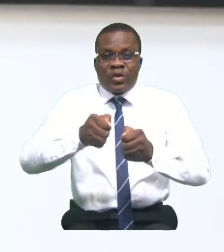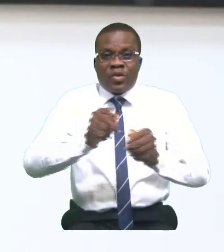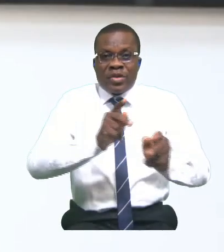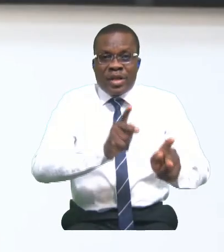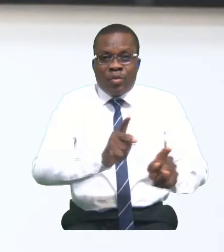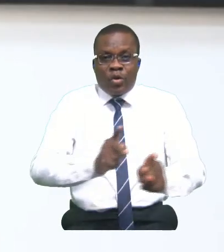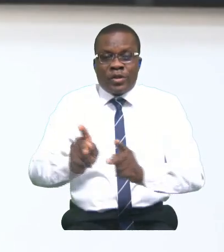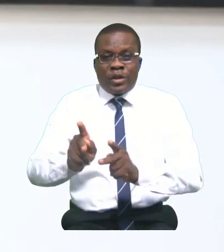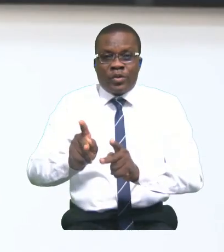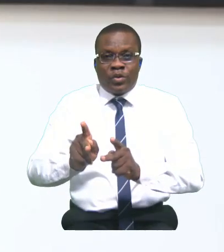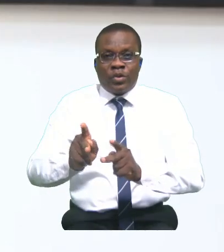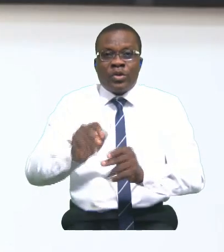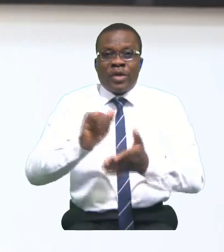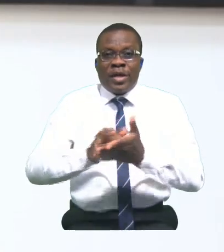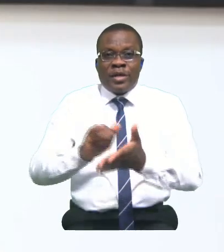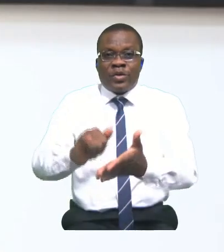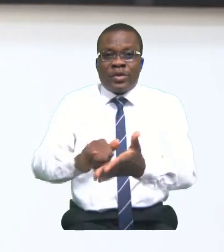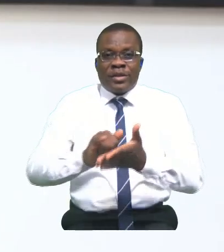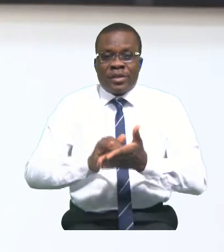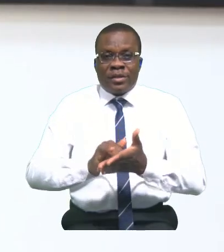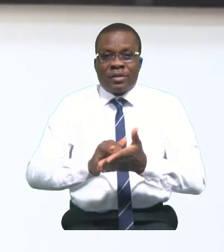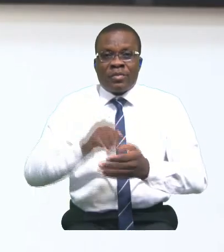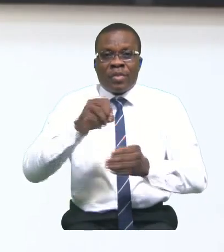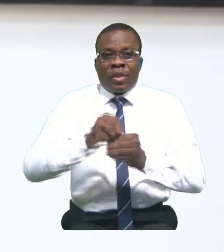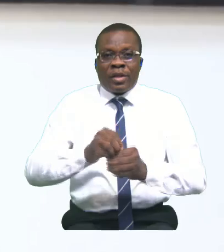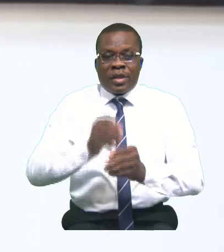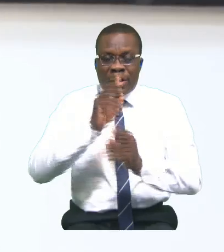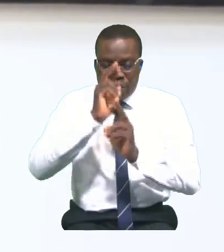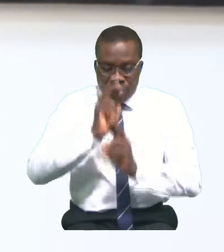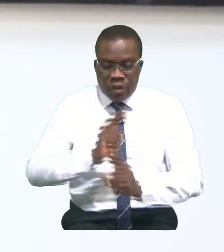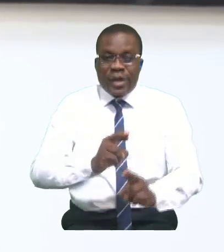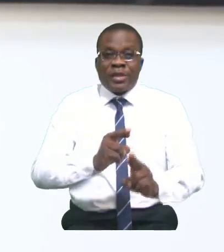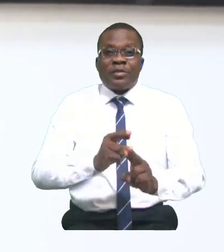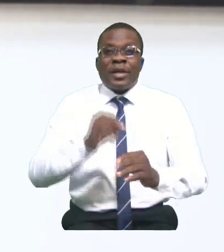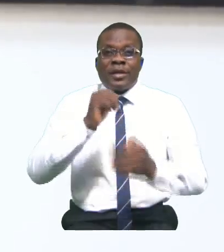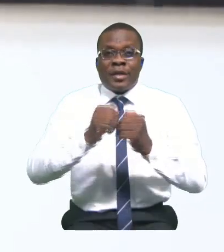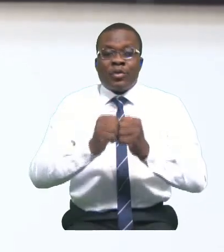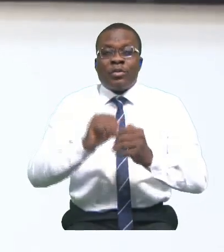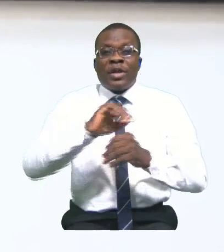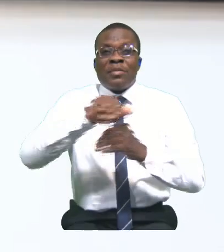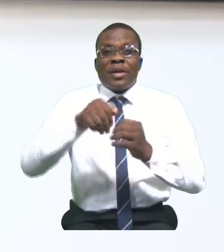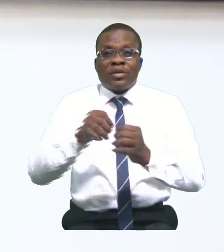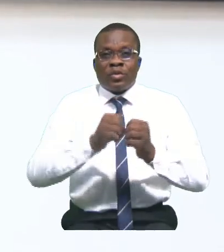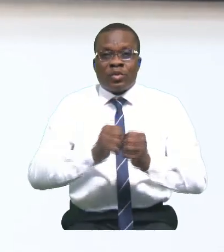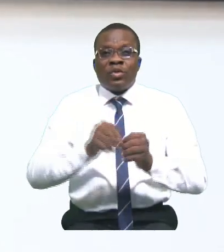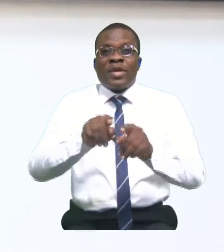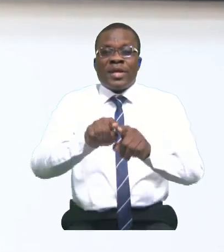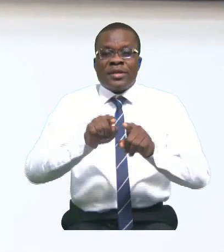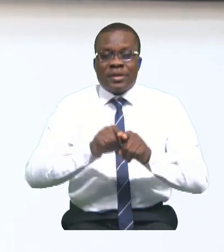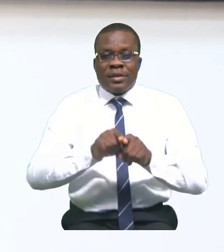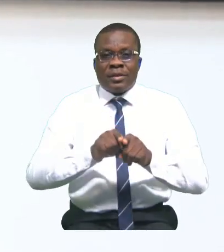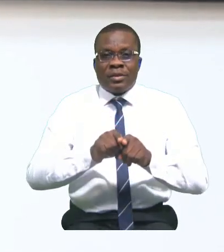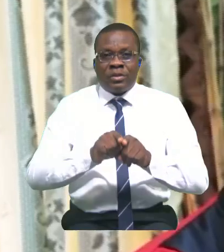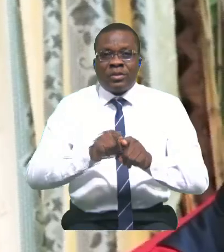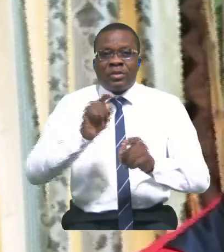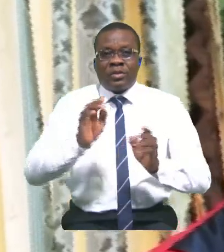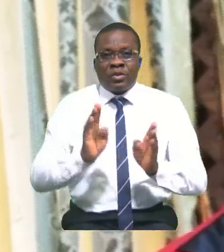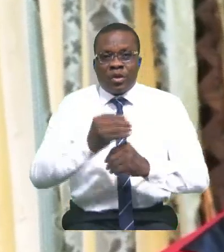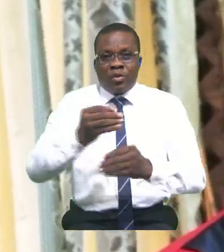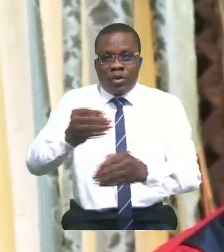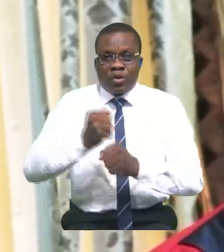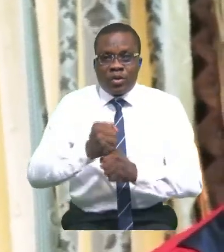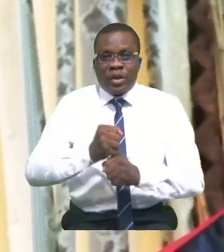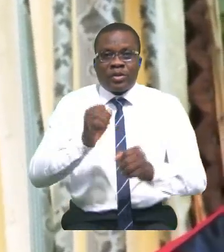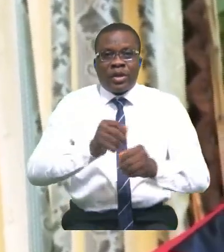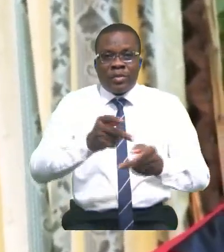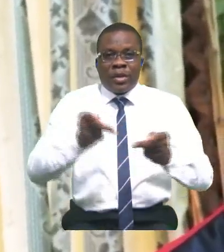et ceci dans le strict respect des contraintes légales ainsi un bureau d'accueil sera mis en place